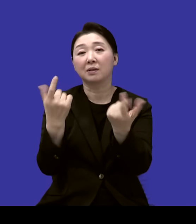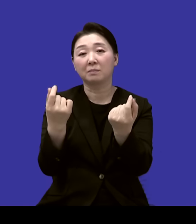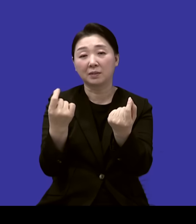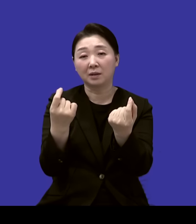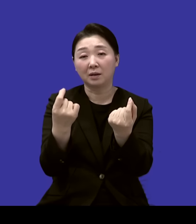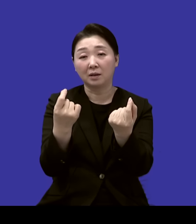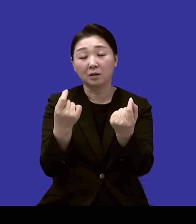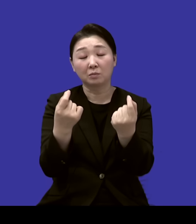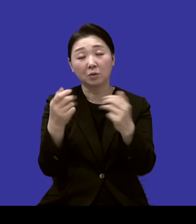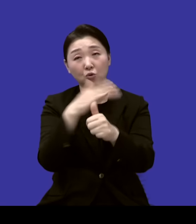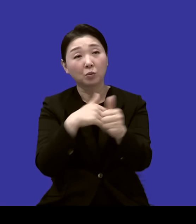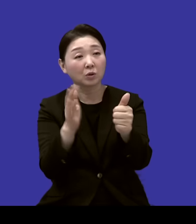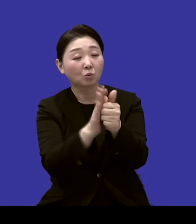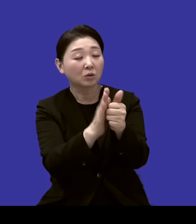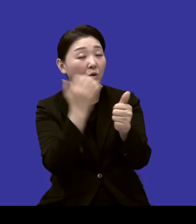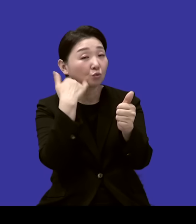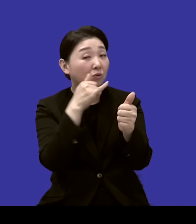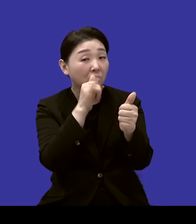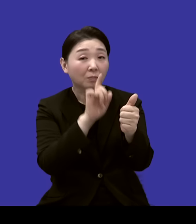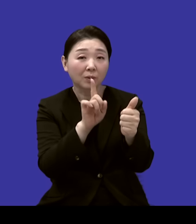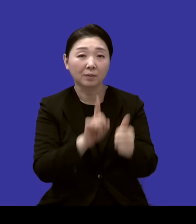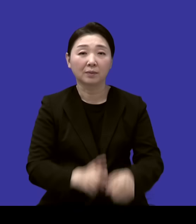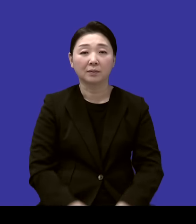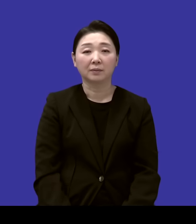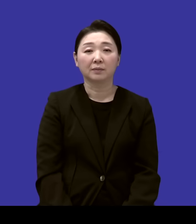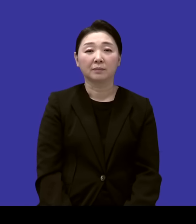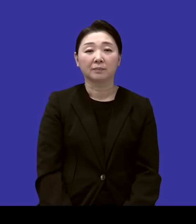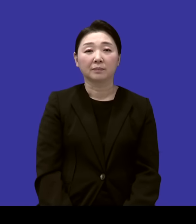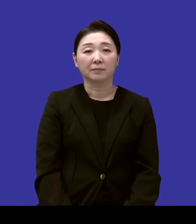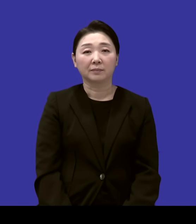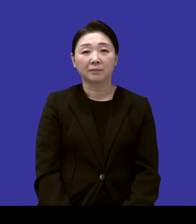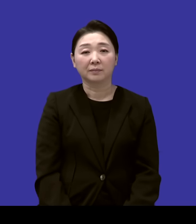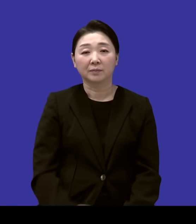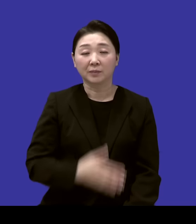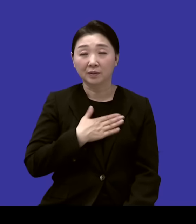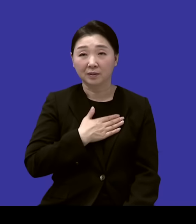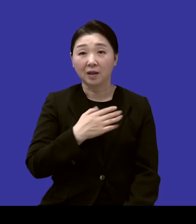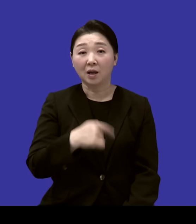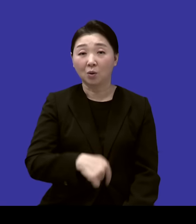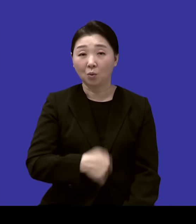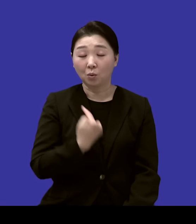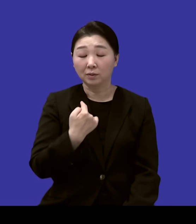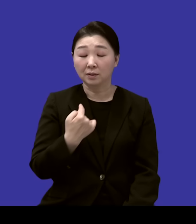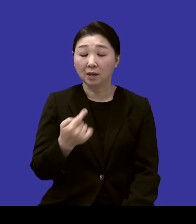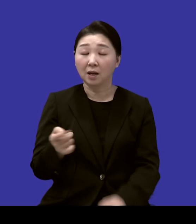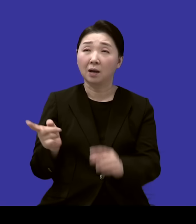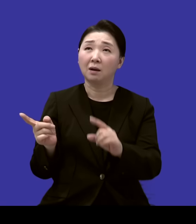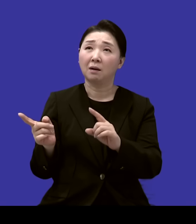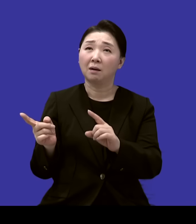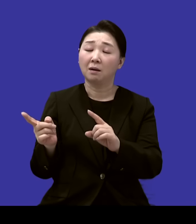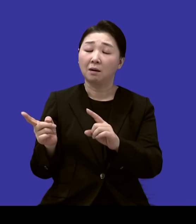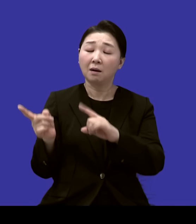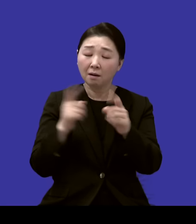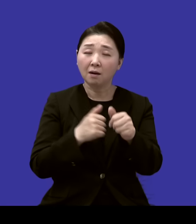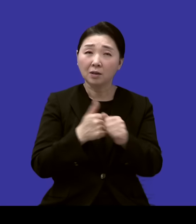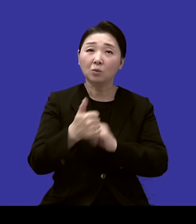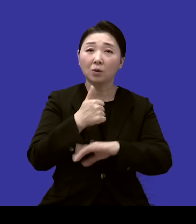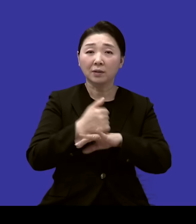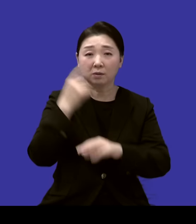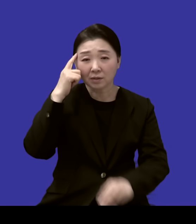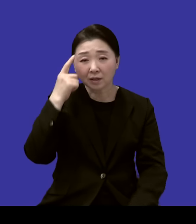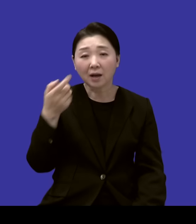좀 주변에 도와주셨던 분들이 그때 있지 않았을까요? 맞습니다. 저도 제가 혼자 네. 일어났다고 생각했는데 생각해 보니까 저를 네. 도와주신